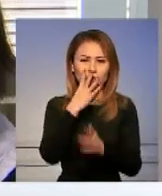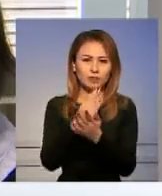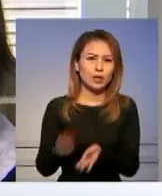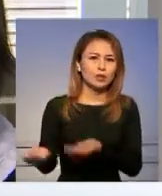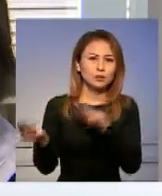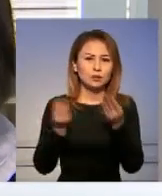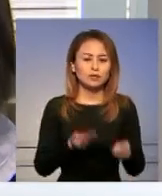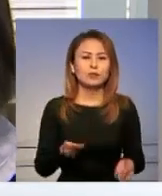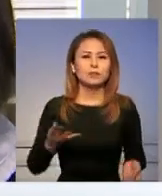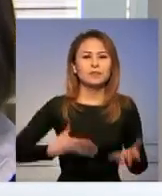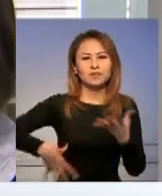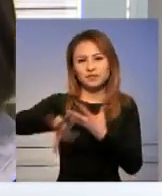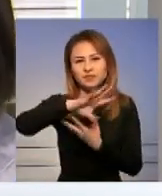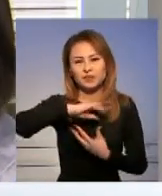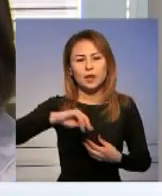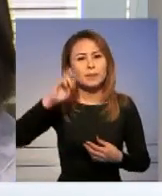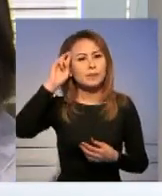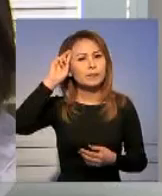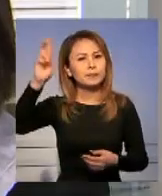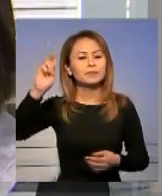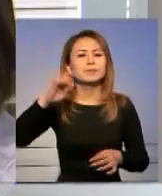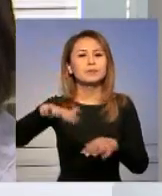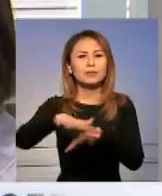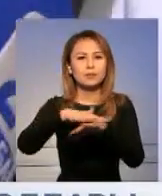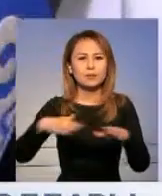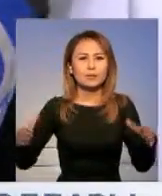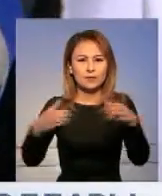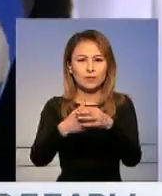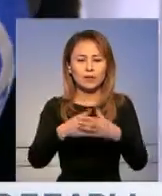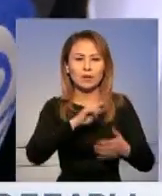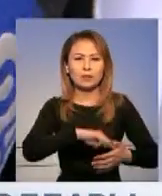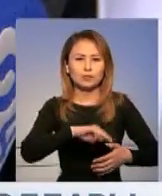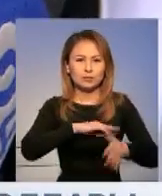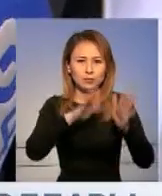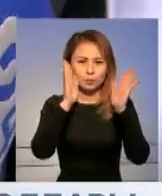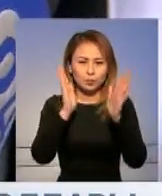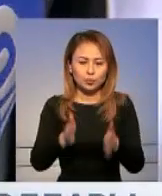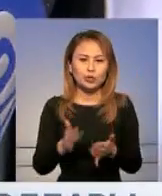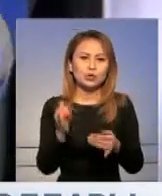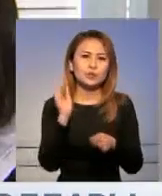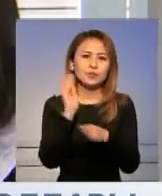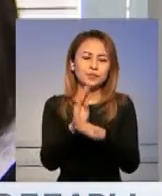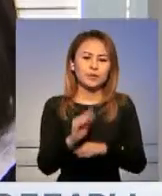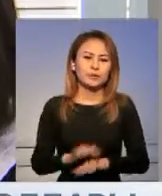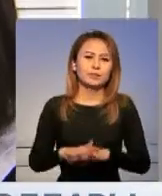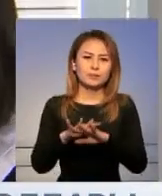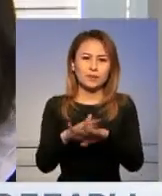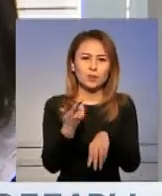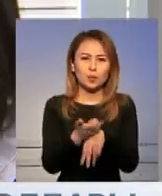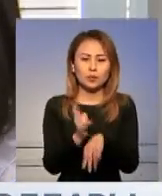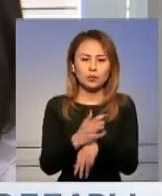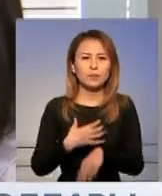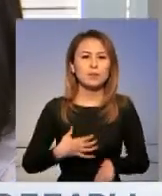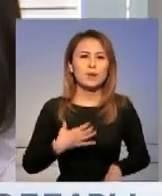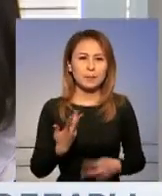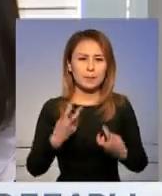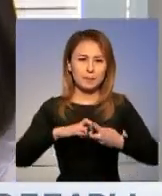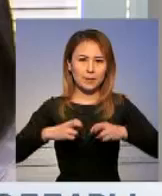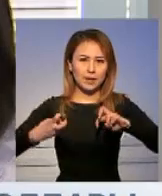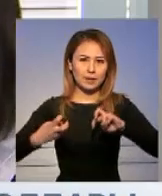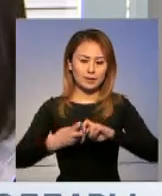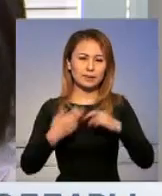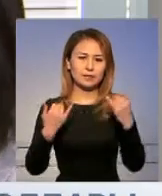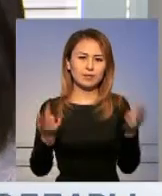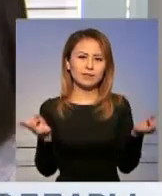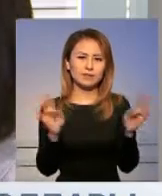айтады. Біз олардың бәрін мемлекеттік органдармен бірлесіп қарастырамыз. Инвесторлар үшін бұл өте маңызды. Мәселелердің бірде-бірін